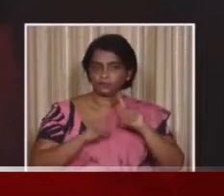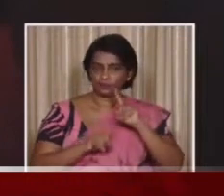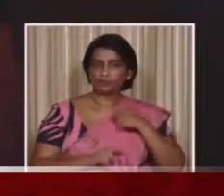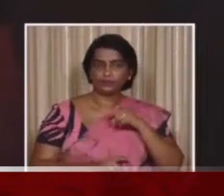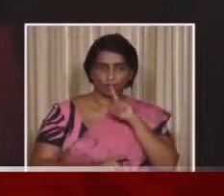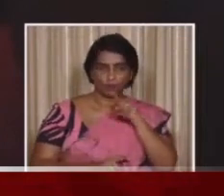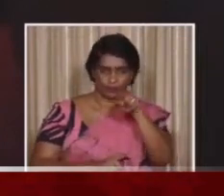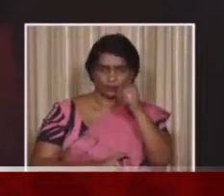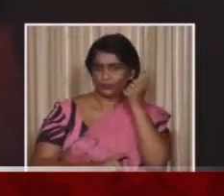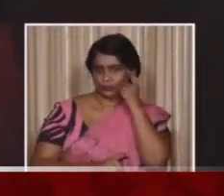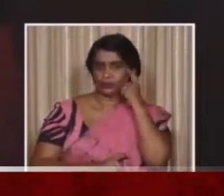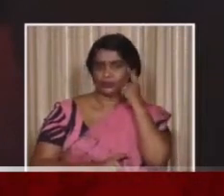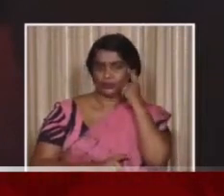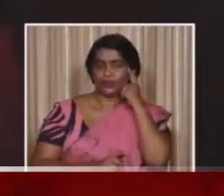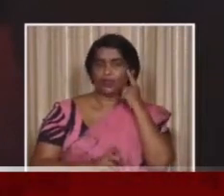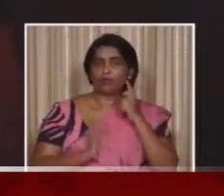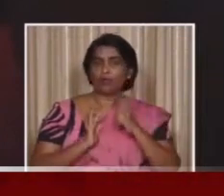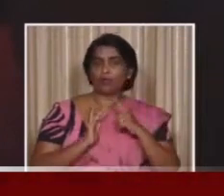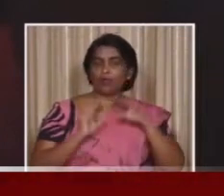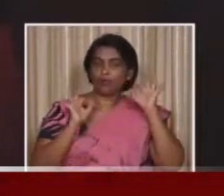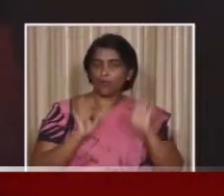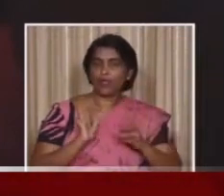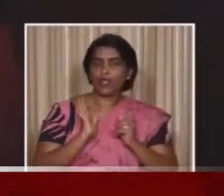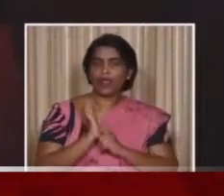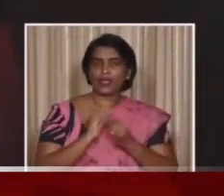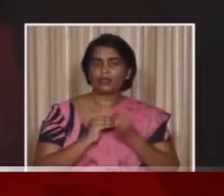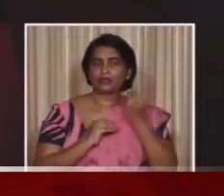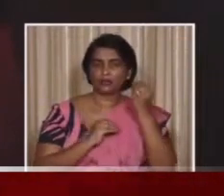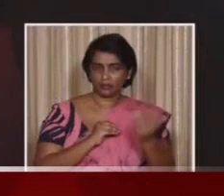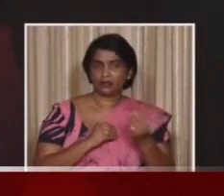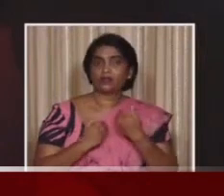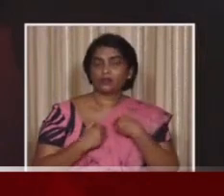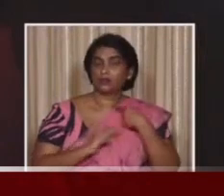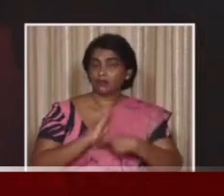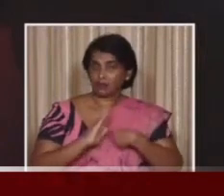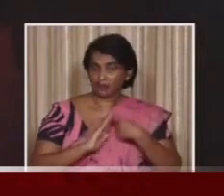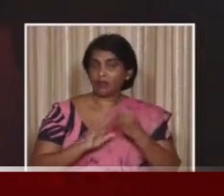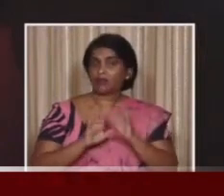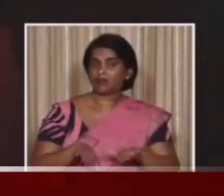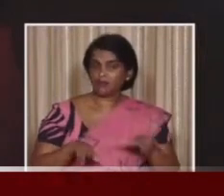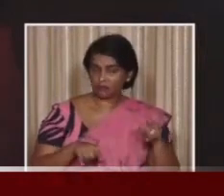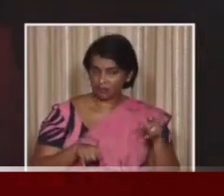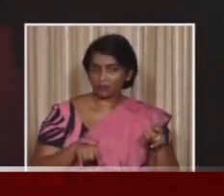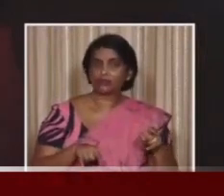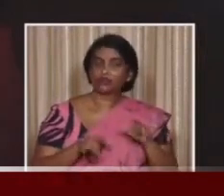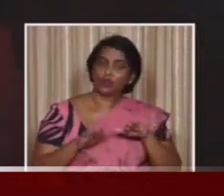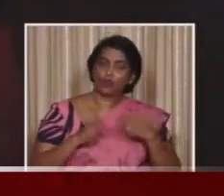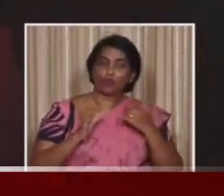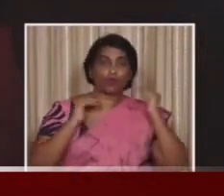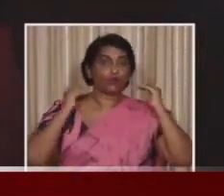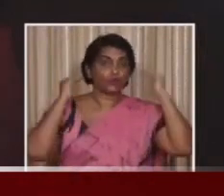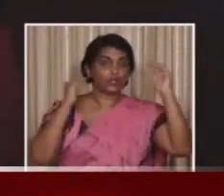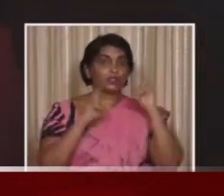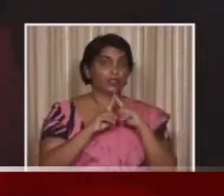கொண்டு செல்ல வேண்டும் என நாங்கள் தொடர்ந்தும் தெரிவித்து வந்தோம். என்றாலும் தற்போது உயர்நீதிமன்றம் இது தொடர்பாக வரலாற்று